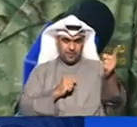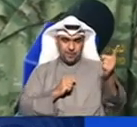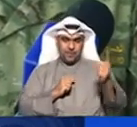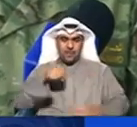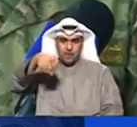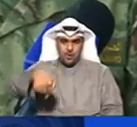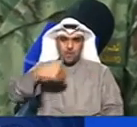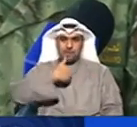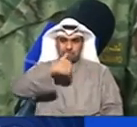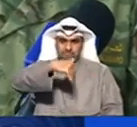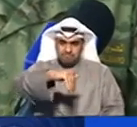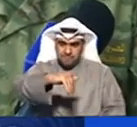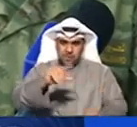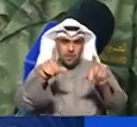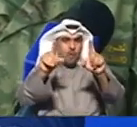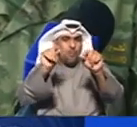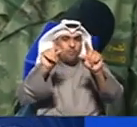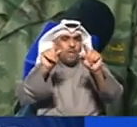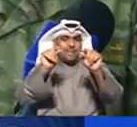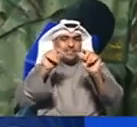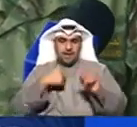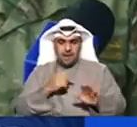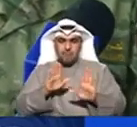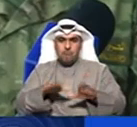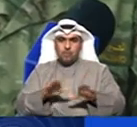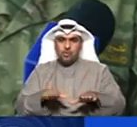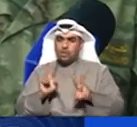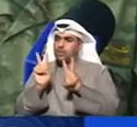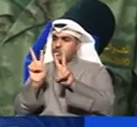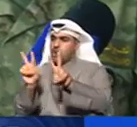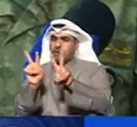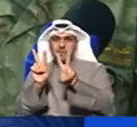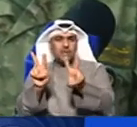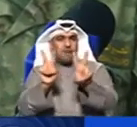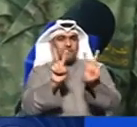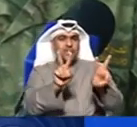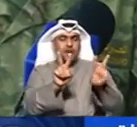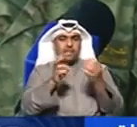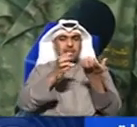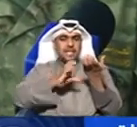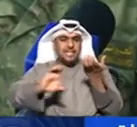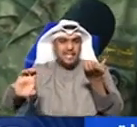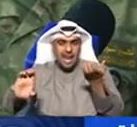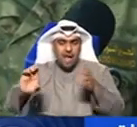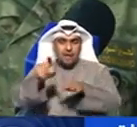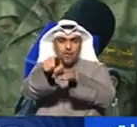للدفاع والطيران في نسختها الخامسة للاطلاع على آخر التكنولوجيا في الأسلحة والمعدات